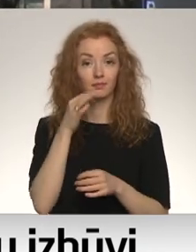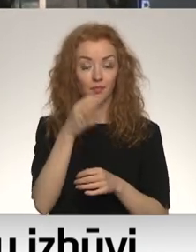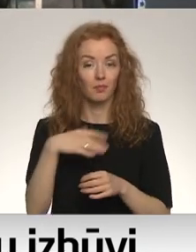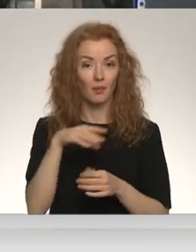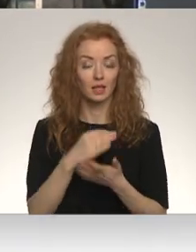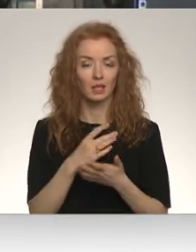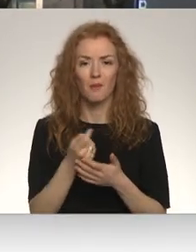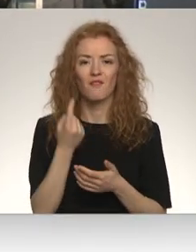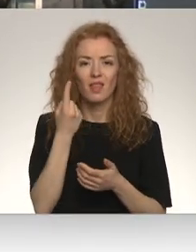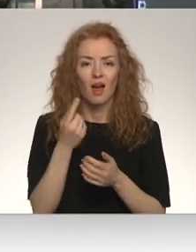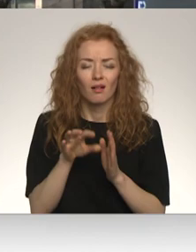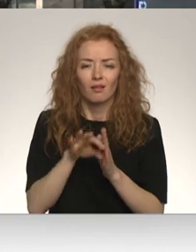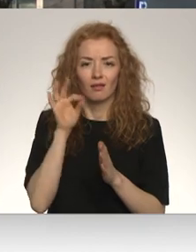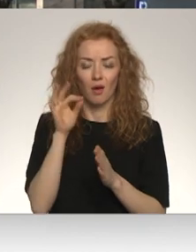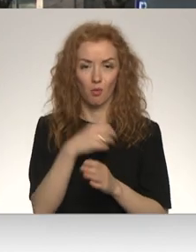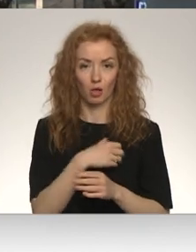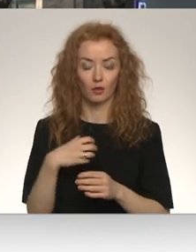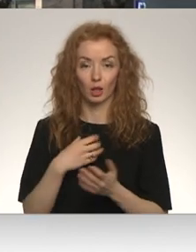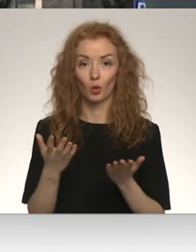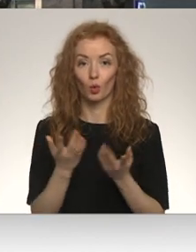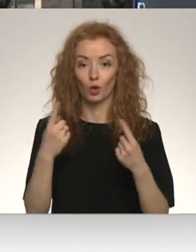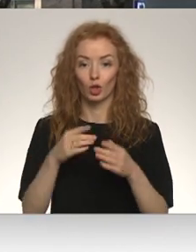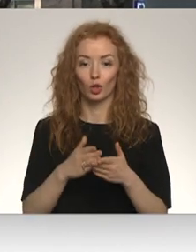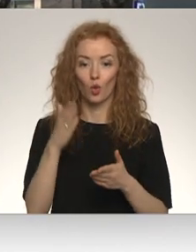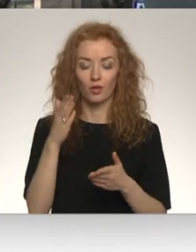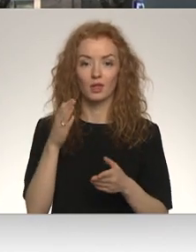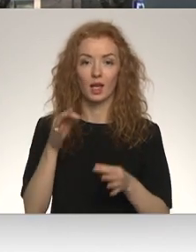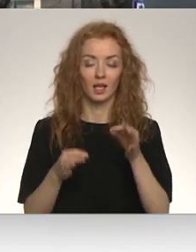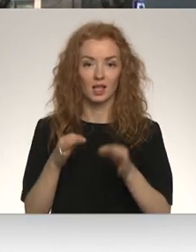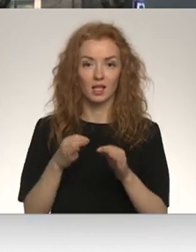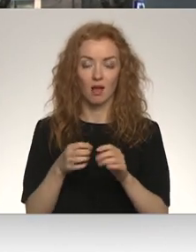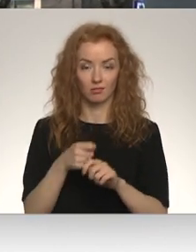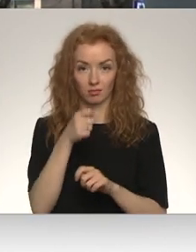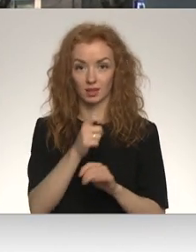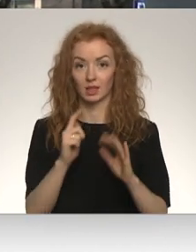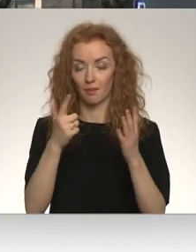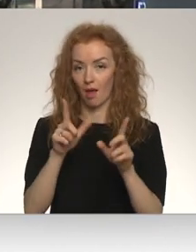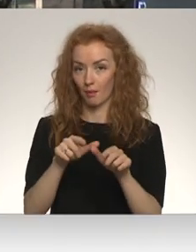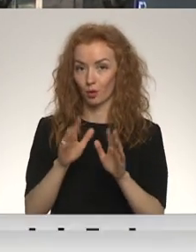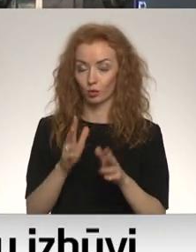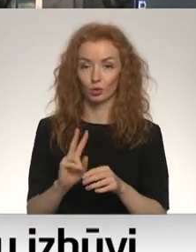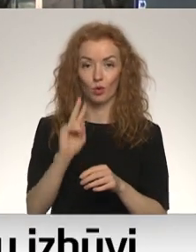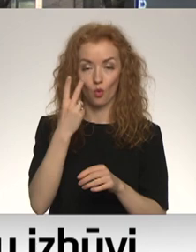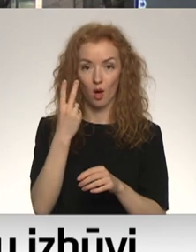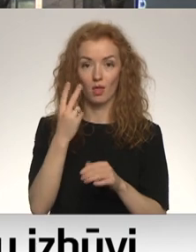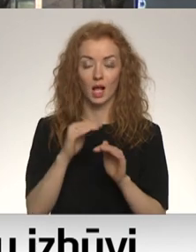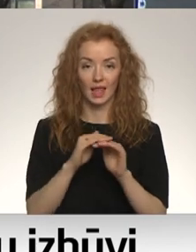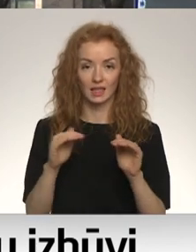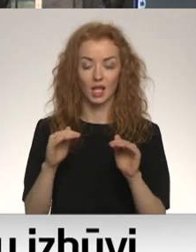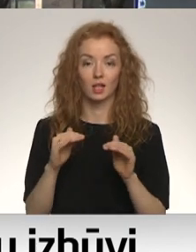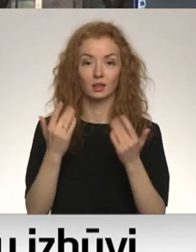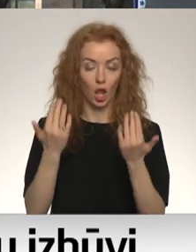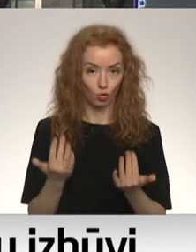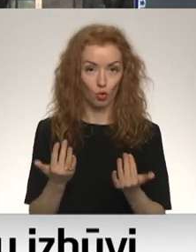retajām pašvaldībām, kur tiešām notiek šī tiesvedība par vēja parkiem. 7. aprīlī būs otrās instances